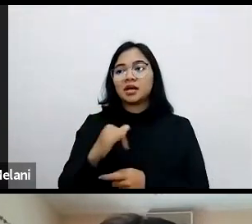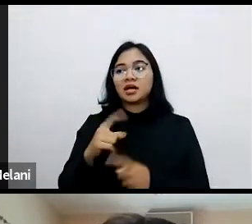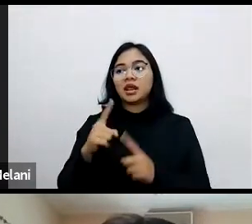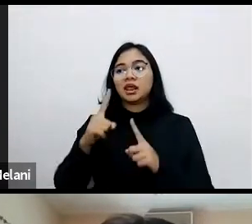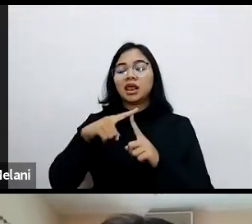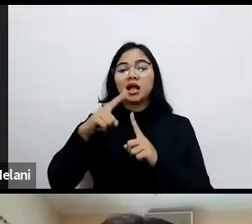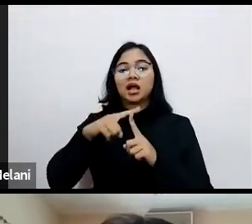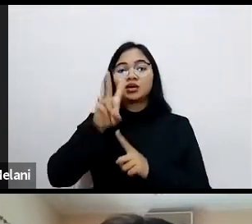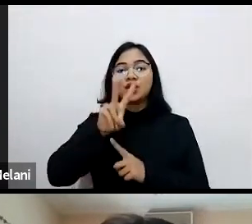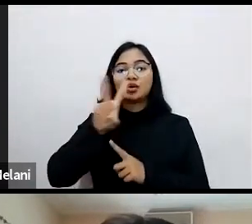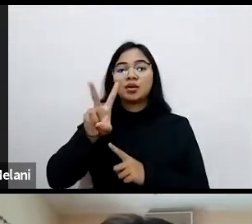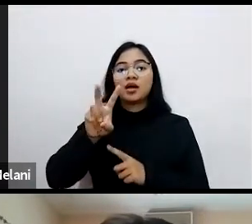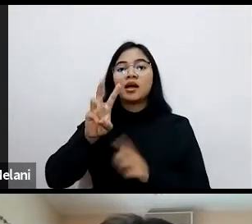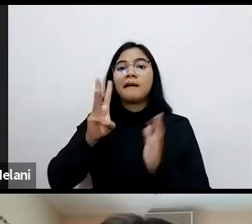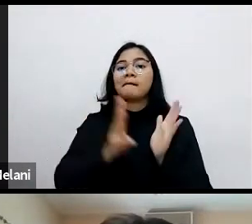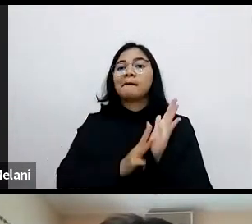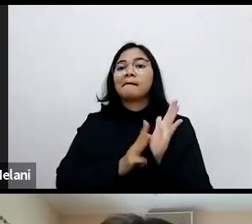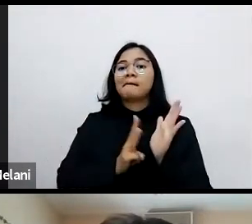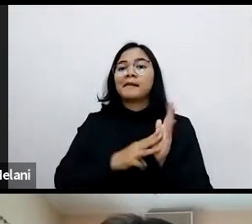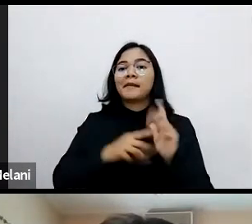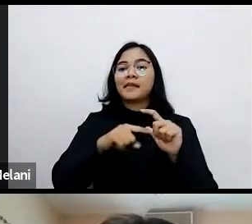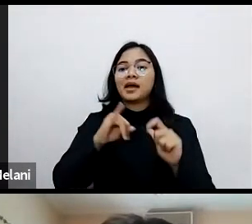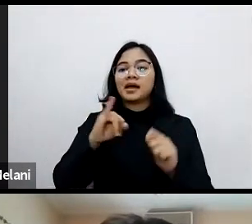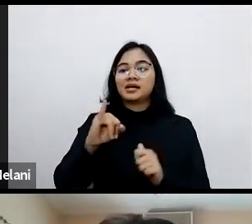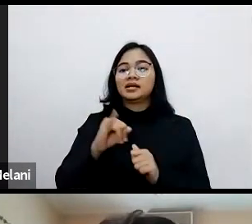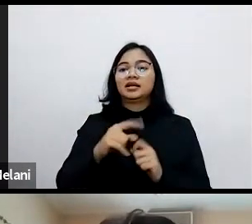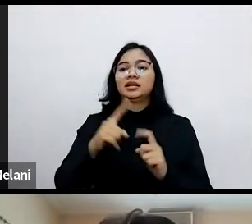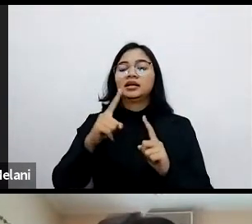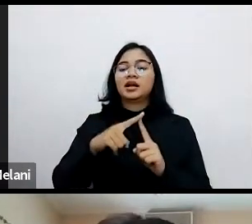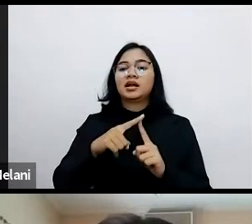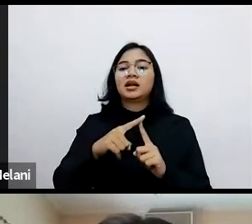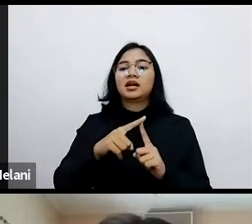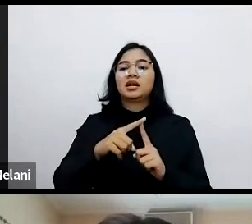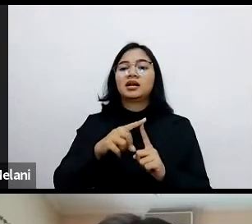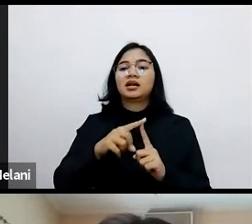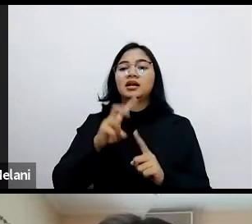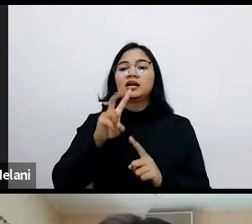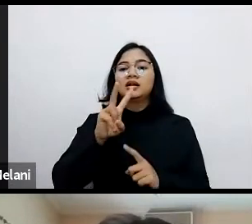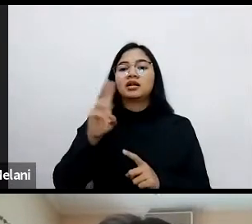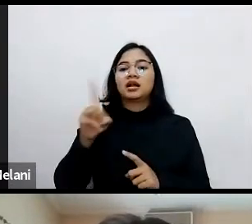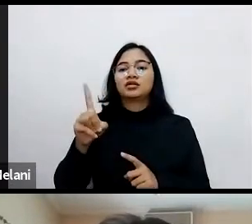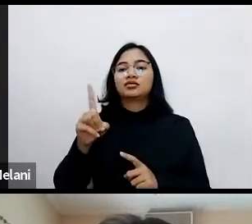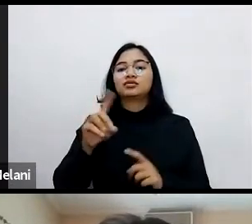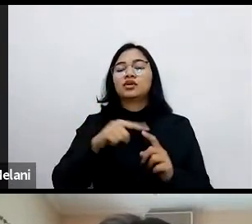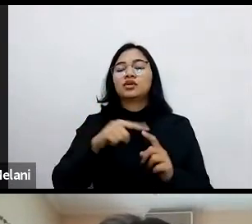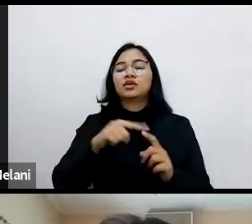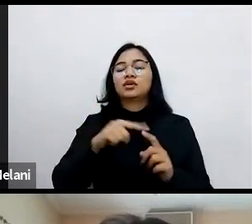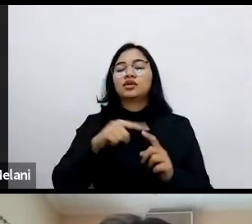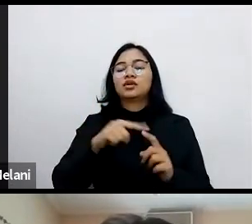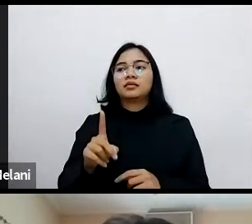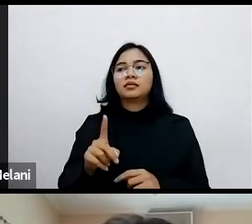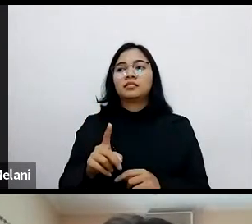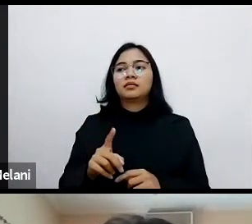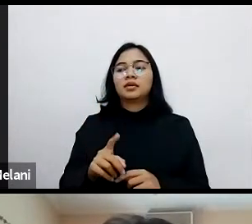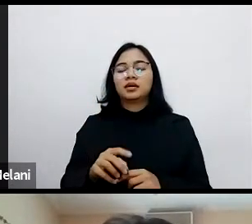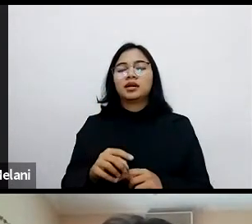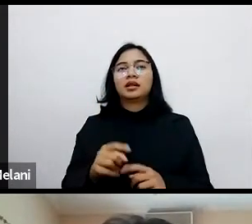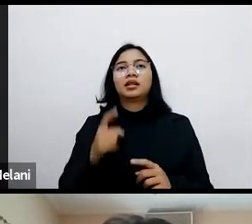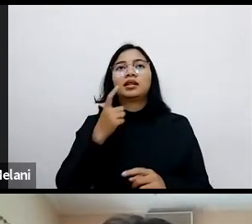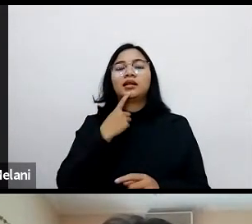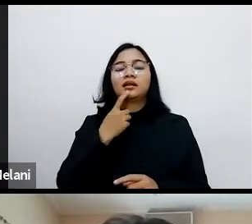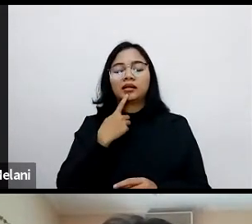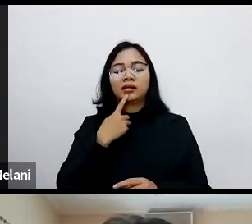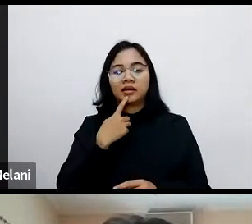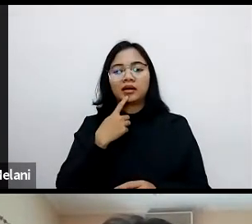Sabtu pukul 9.30 sampai 12. Dengan tema politik kekerasan seksual, mengenang Mei